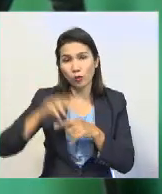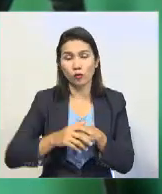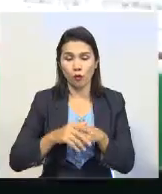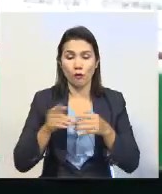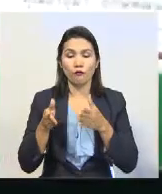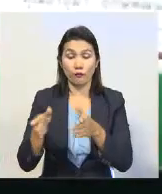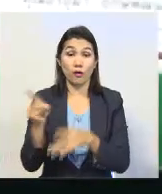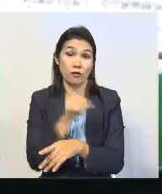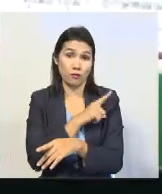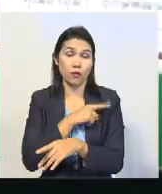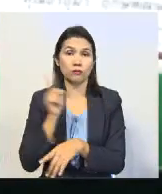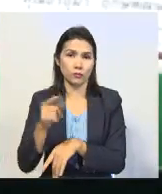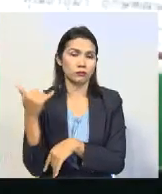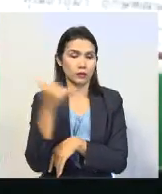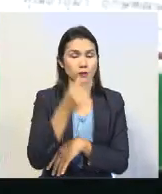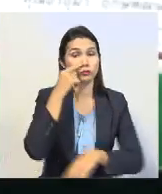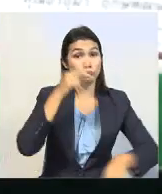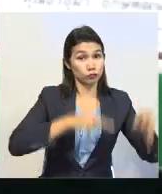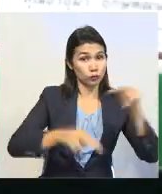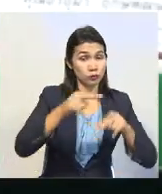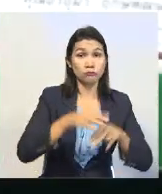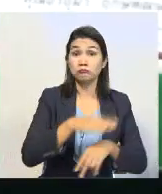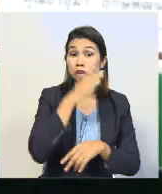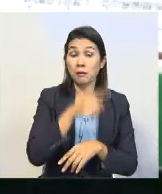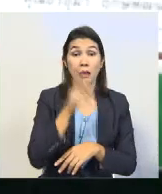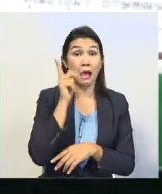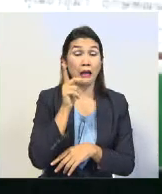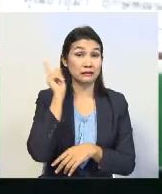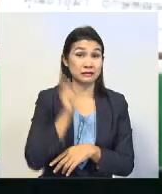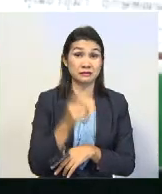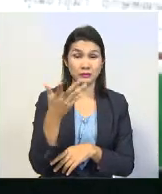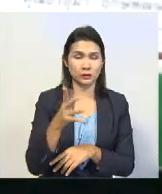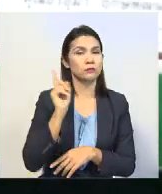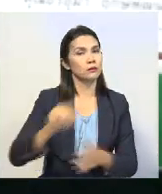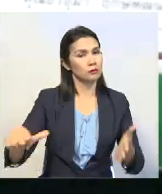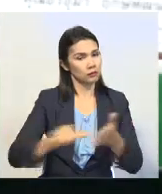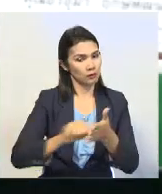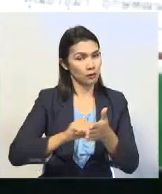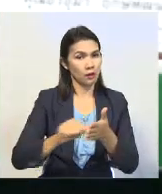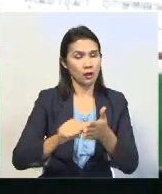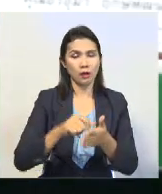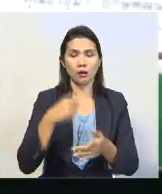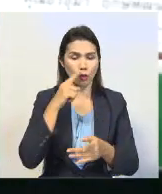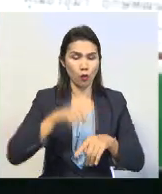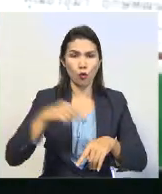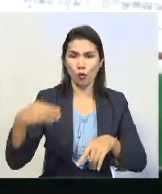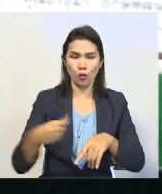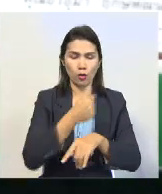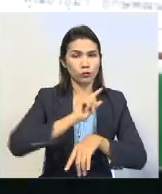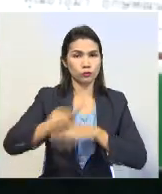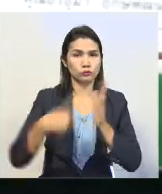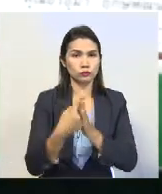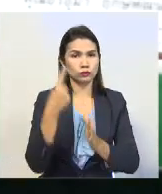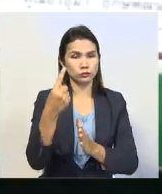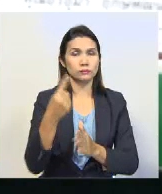ข้องจะเข้าไปตรวจสอบและถ้าเกิดพบว่าเป็นข่าวที่ไม่จริงจะต้องแก้ไขข่าวปลอมที่เกิดขึ้นภายใน1ชั่วโม